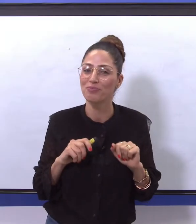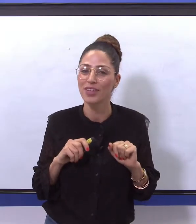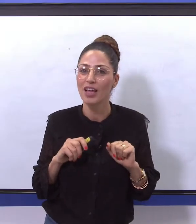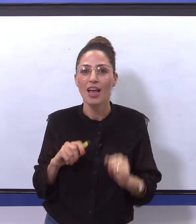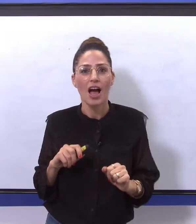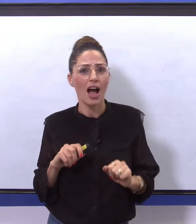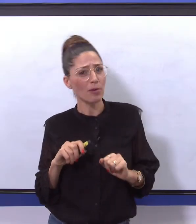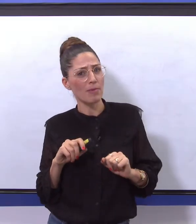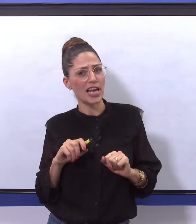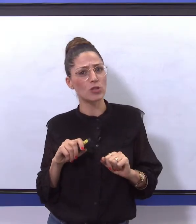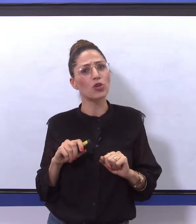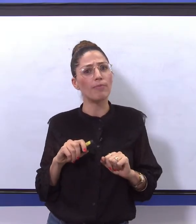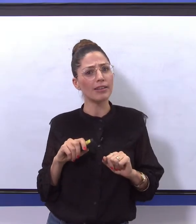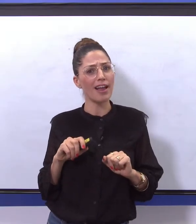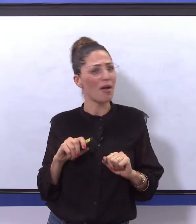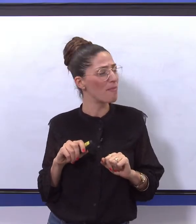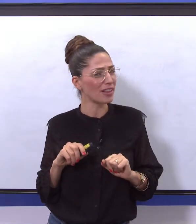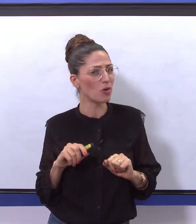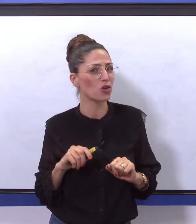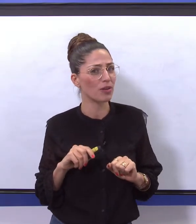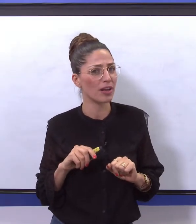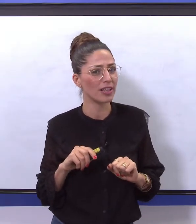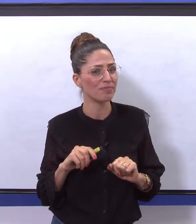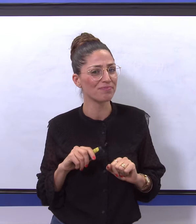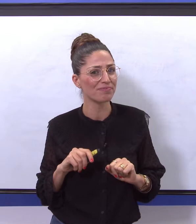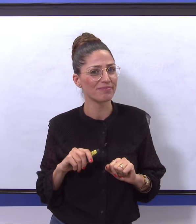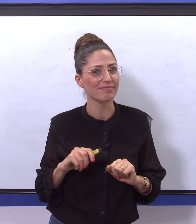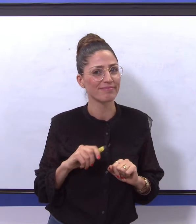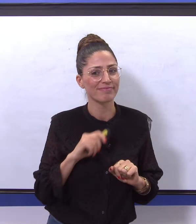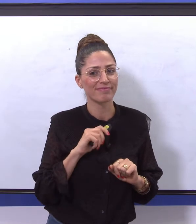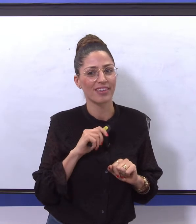נכון. האם חמנייה היא סוג של מנדלה? מה אתם חושבים, ילדים?